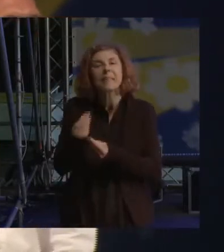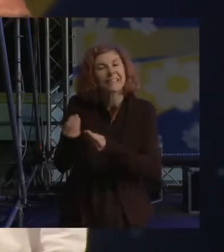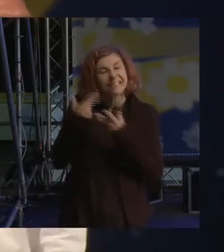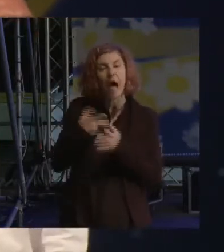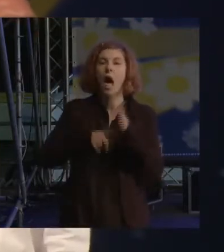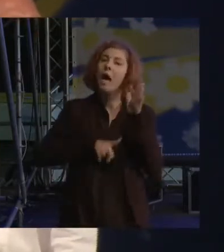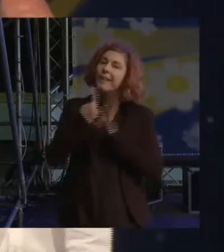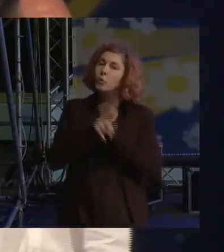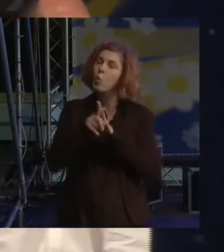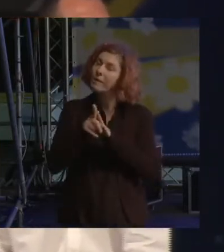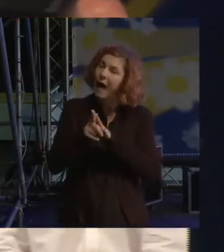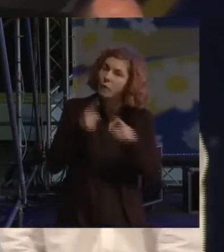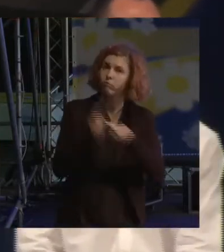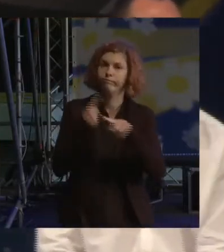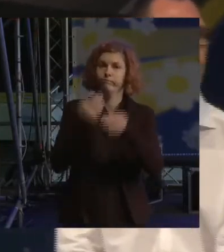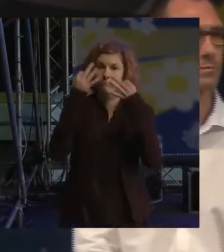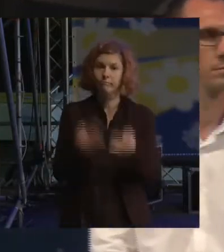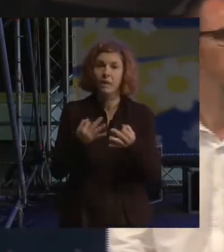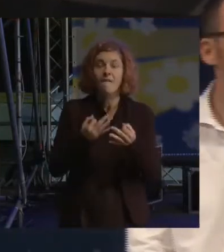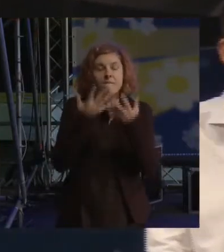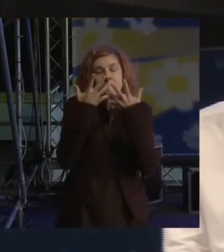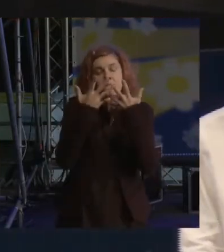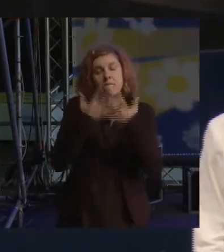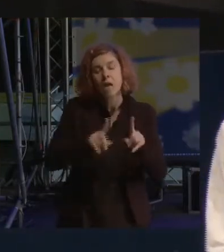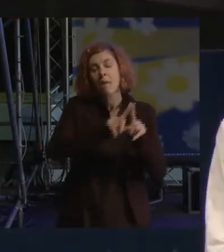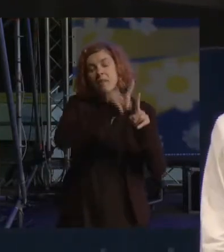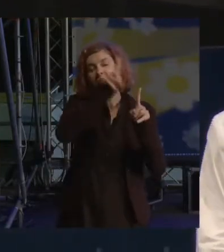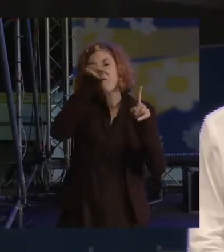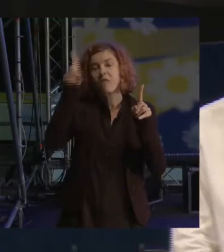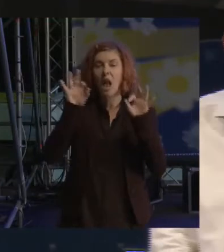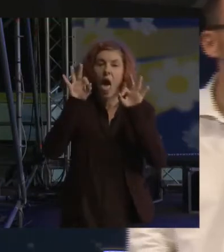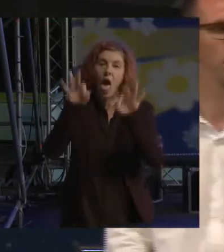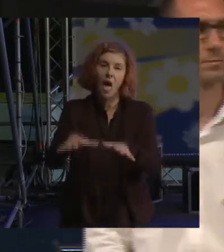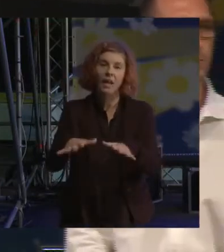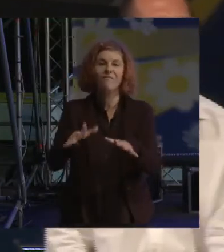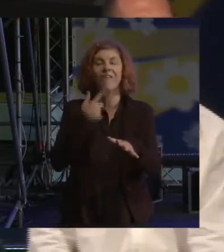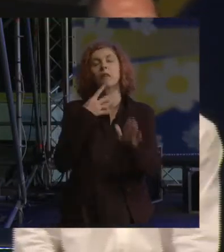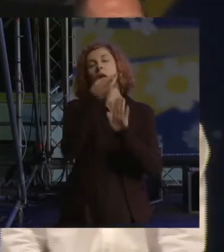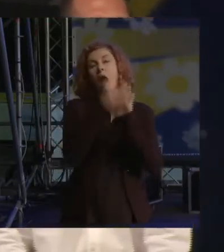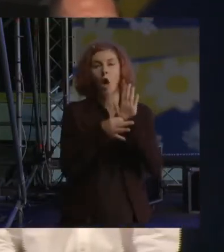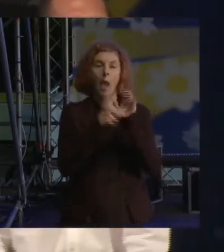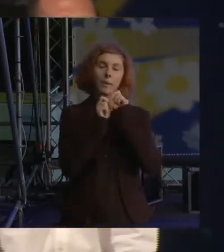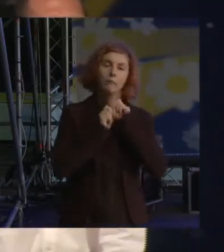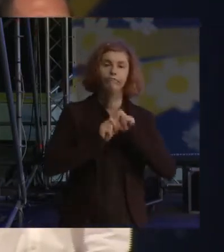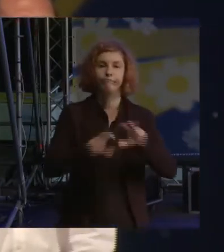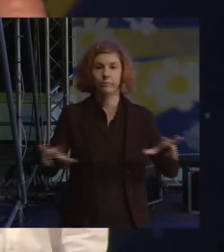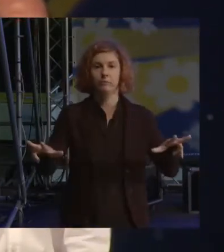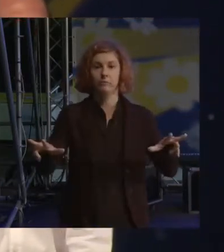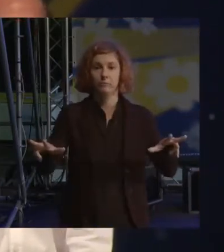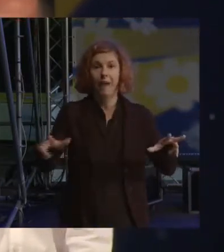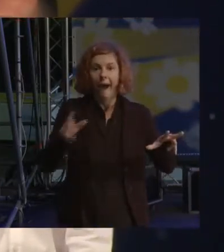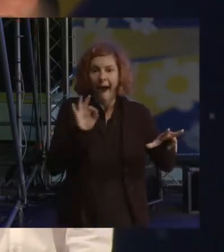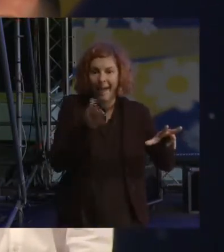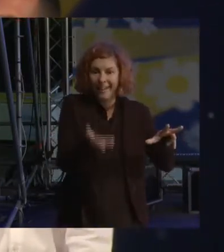è finalmente a un certo punto il regolamento è stato varato anche lì sembra tutto fatto